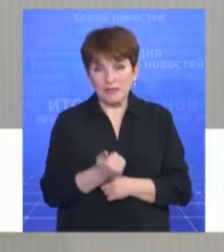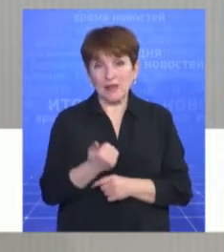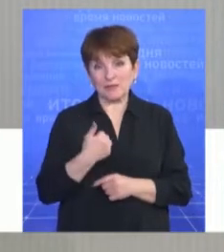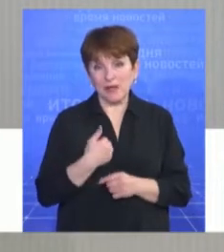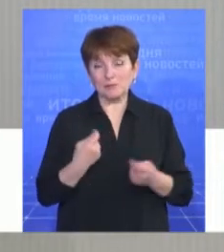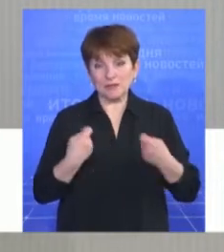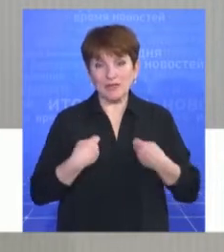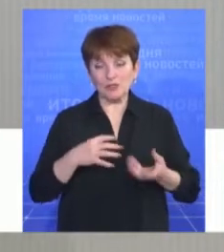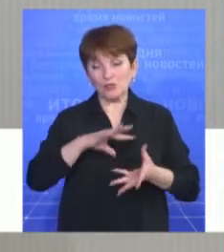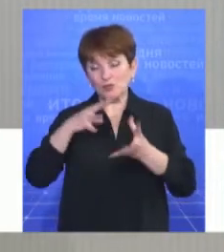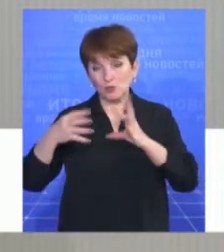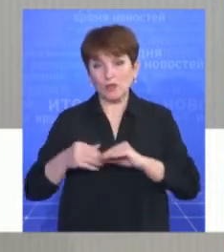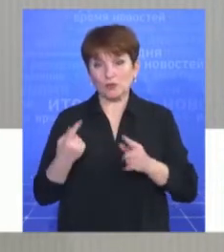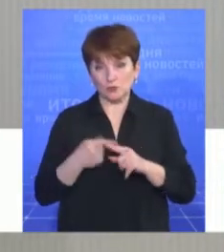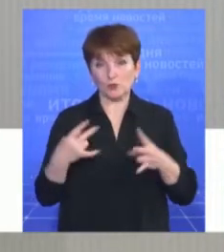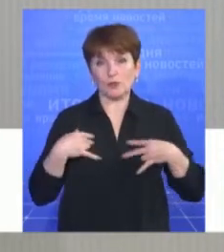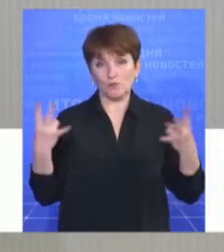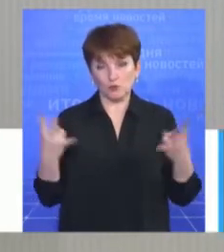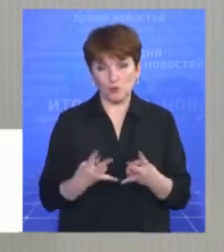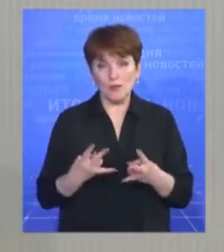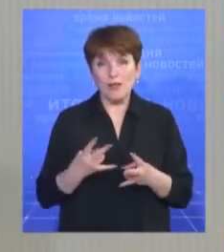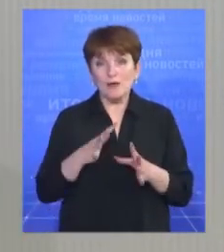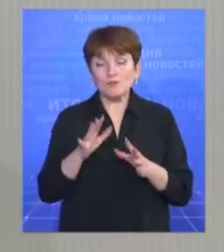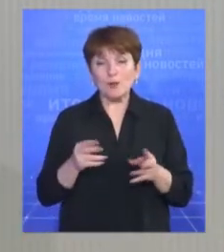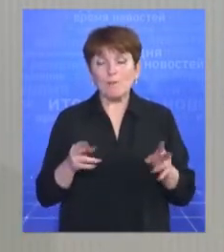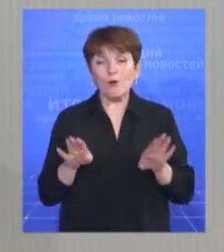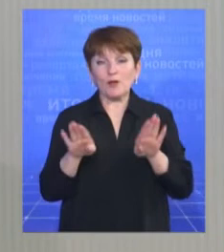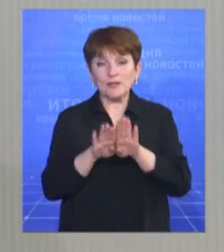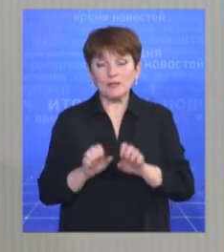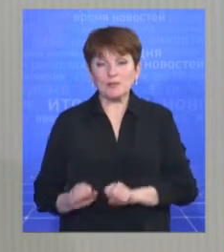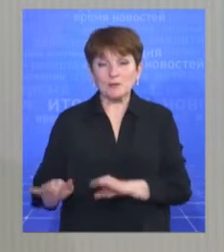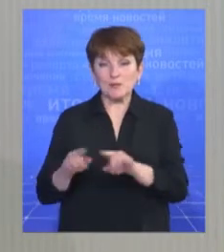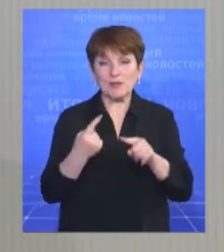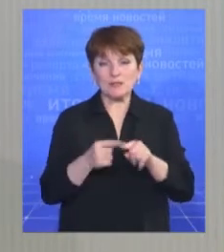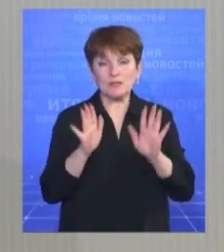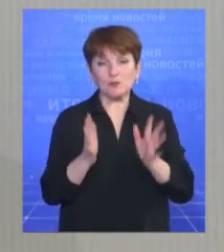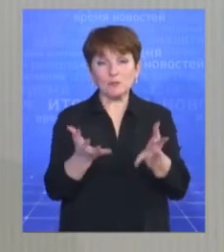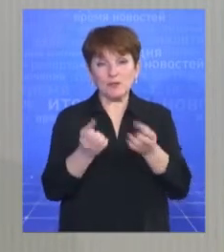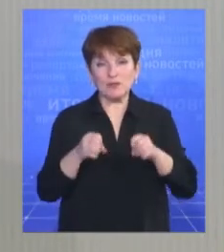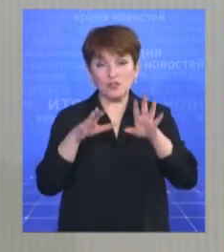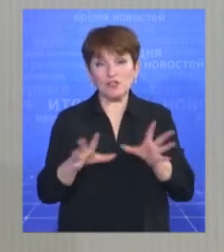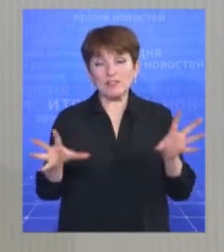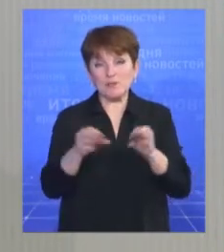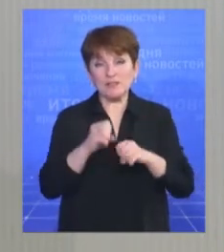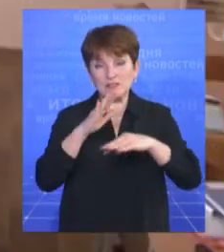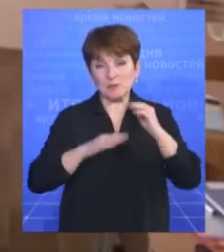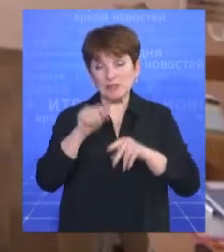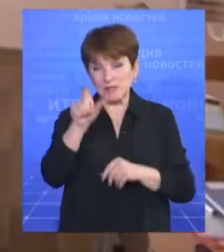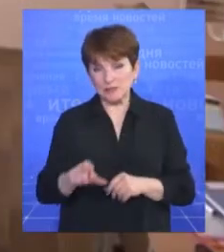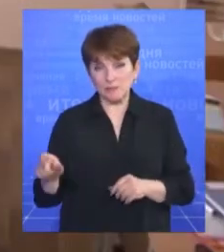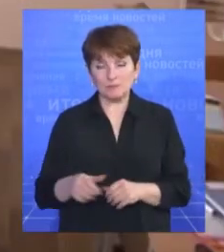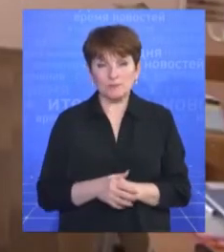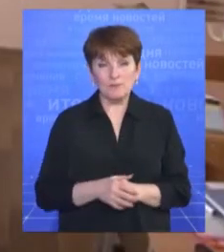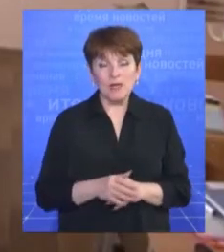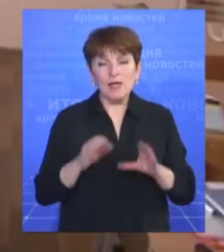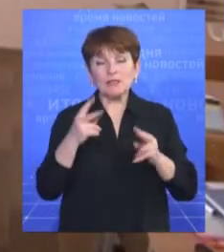как раз даст результат который нужен все по гарантийным мероприятием здесь у нас решение совместно со специалистами